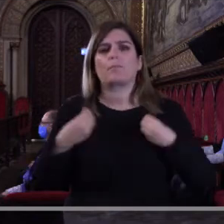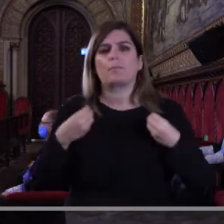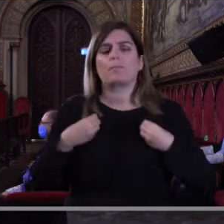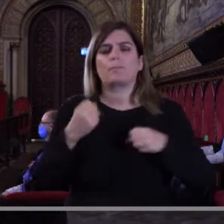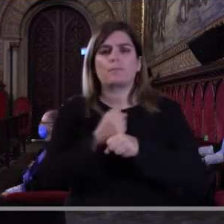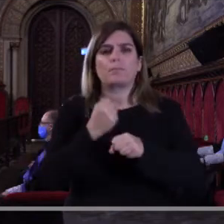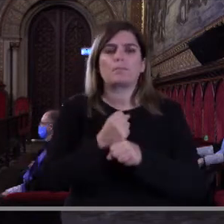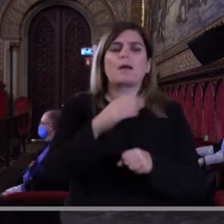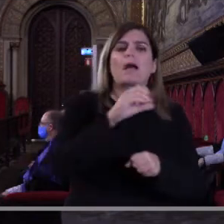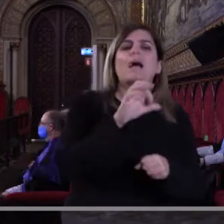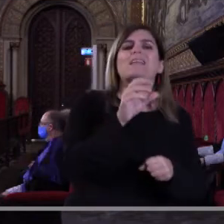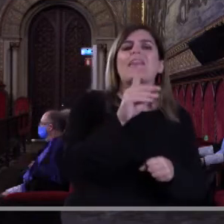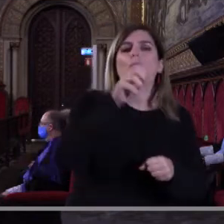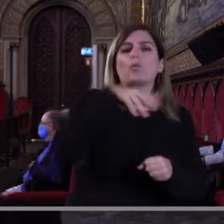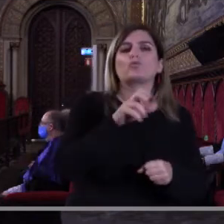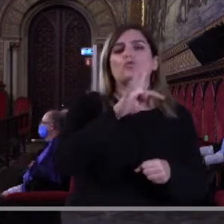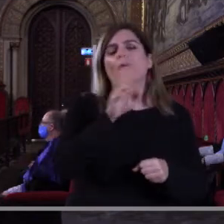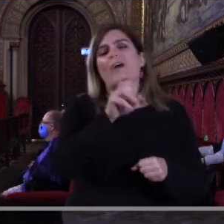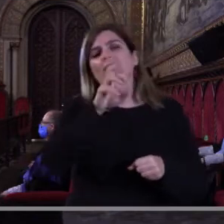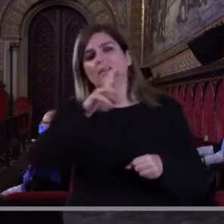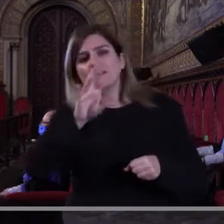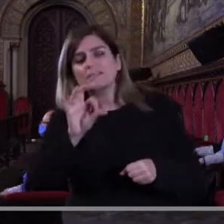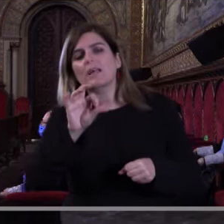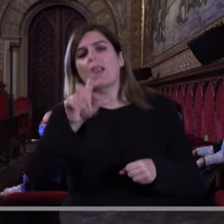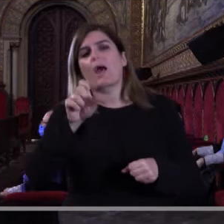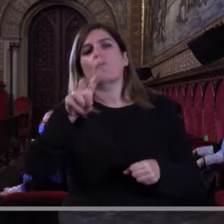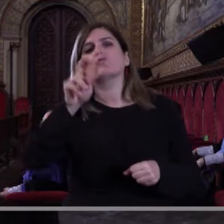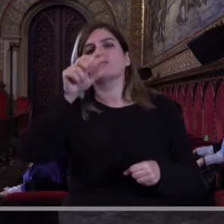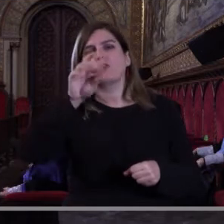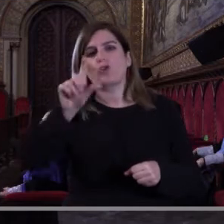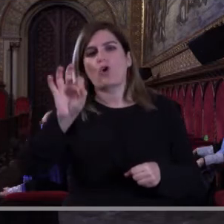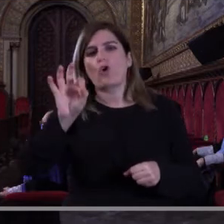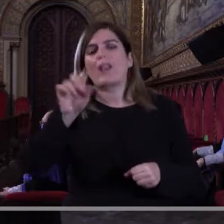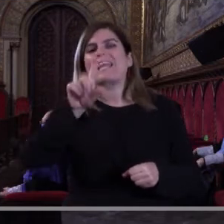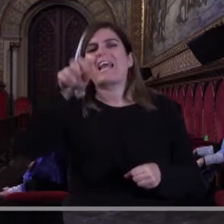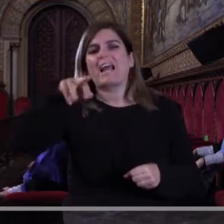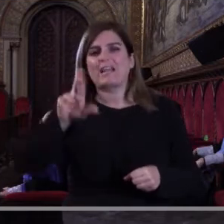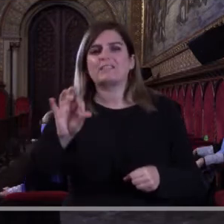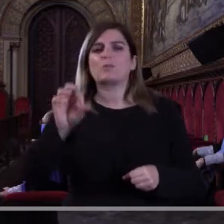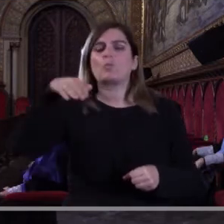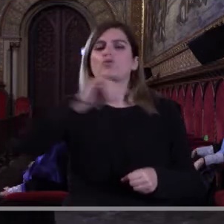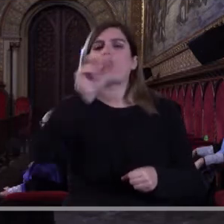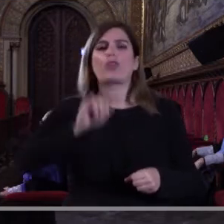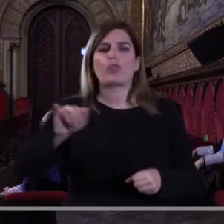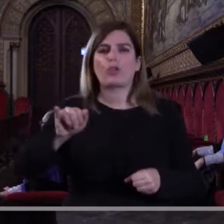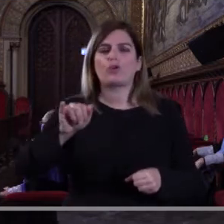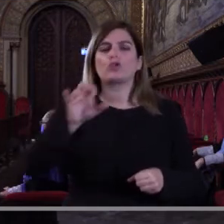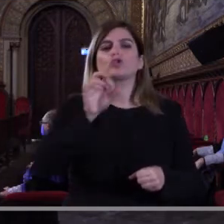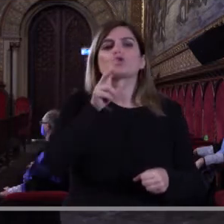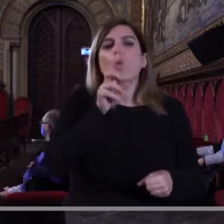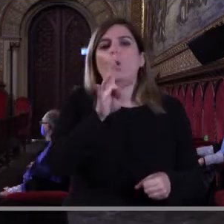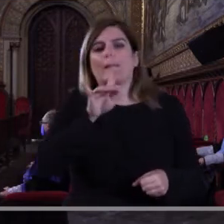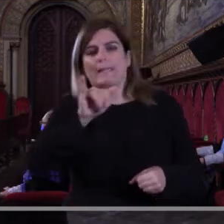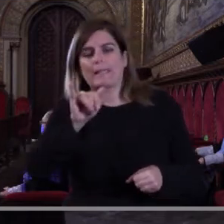Bartres, Jaume Casademunt, Antonella Consiglio, Cristina Linares, Jordi Muñoz, Lothar Schulti,